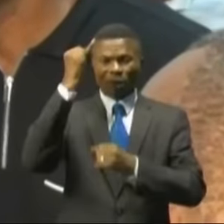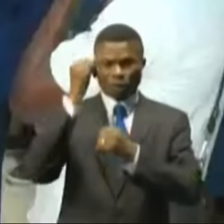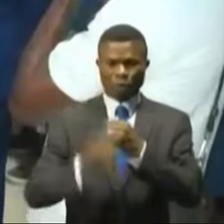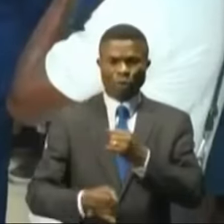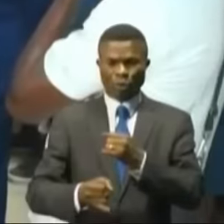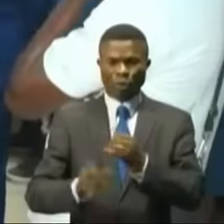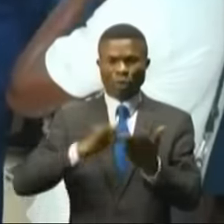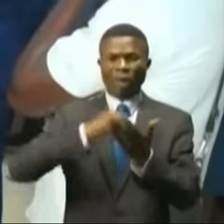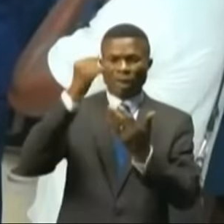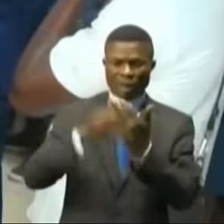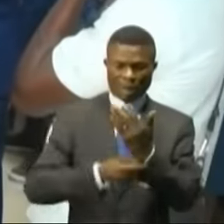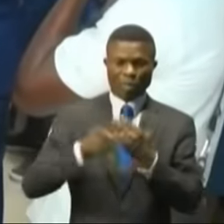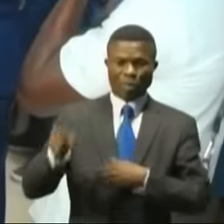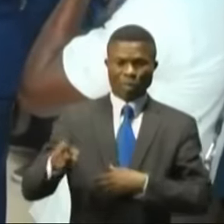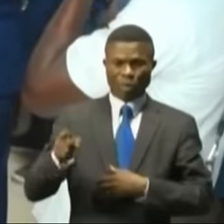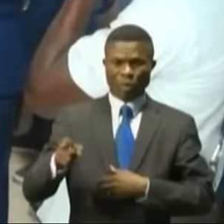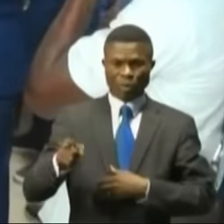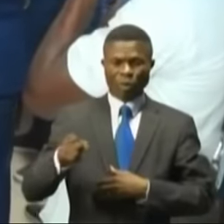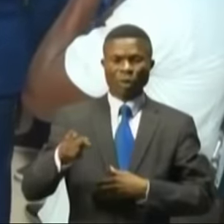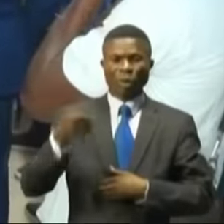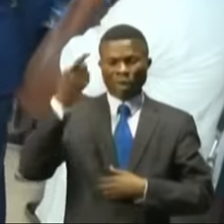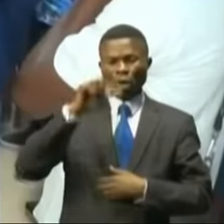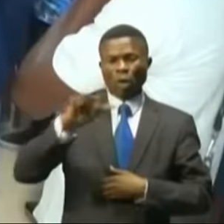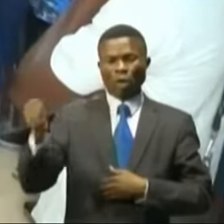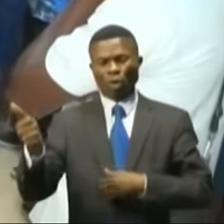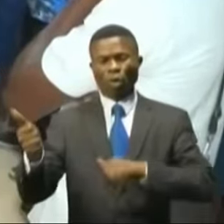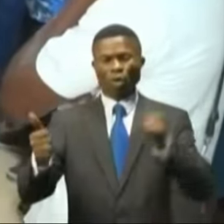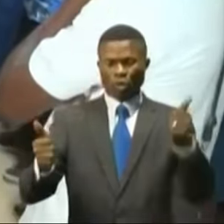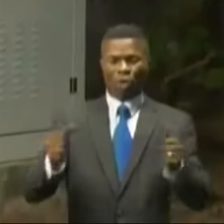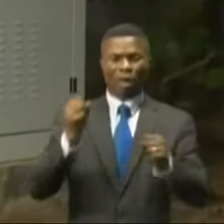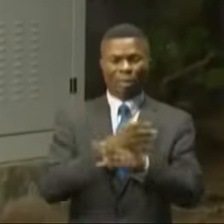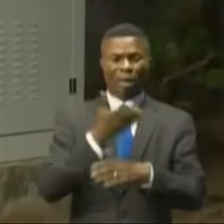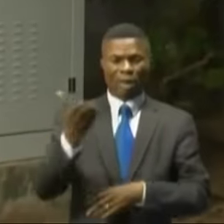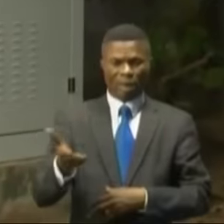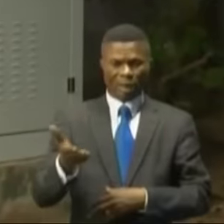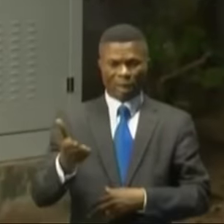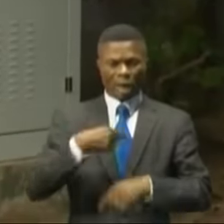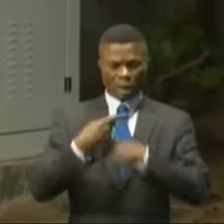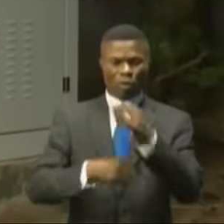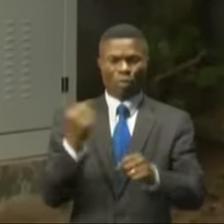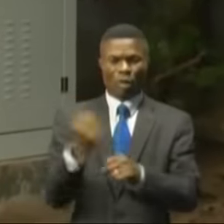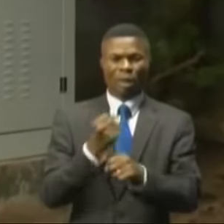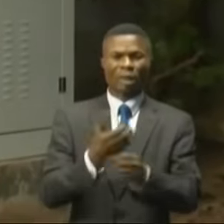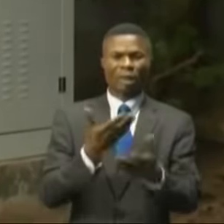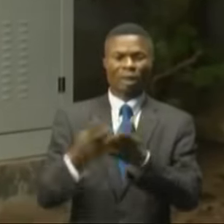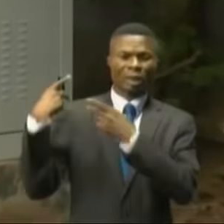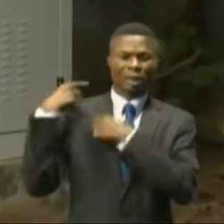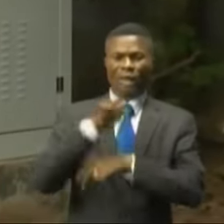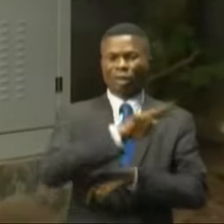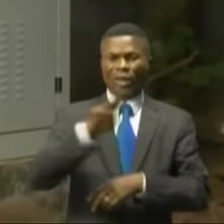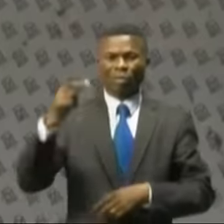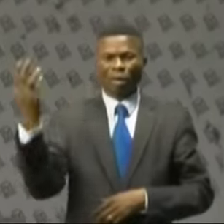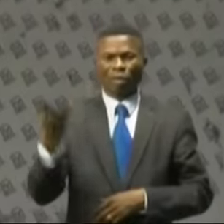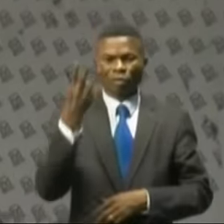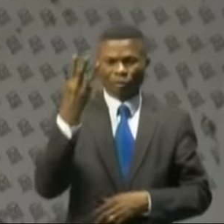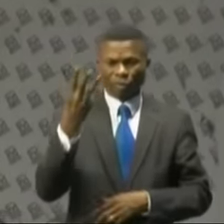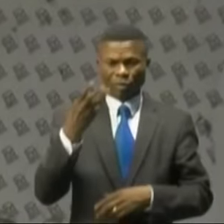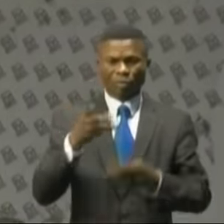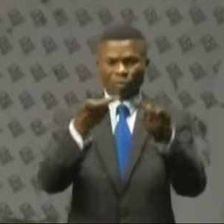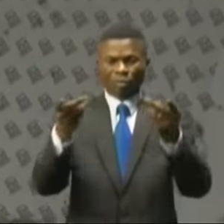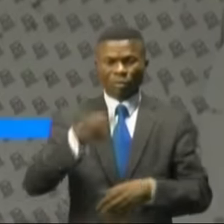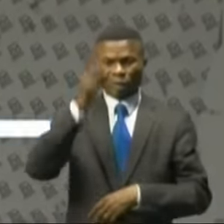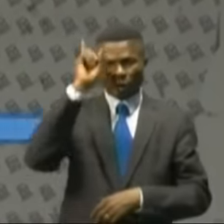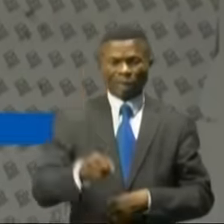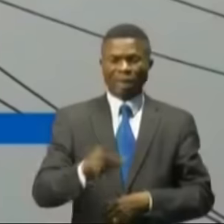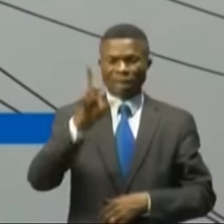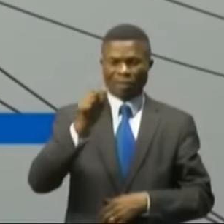du projet Kintsuka, en plus des autres composantes déjà achevées et mise en service depuis 2023. Le poste 220 kV